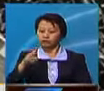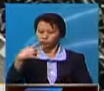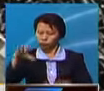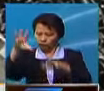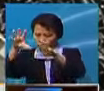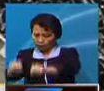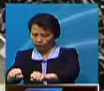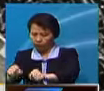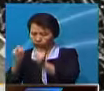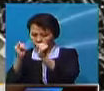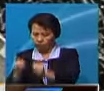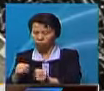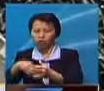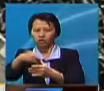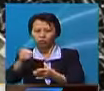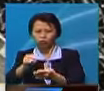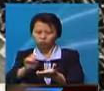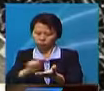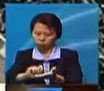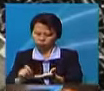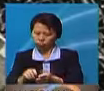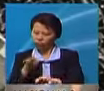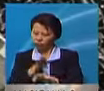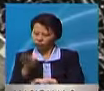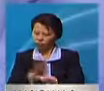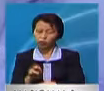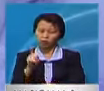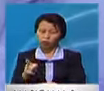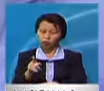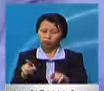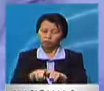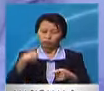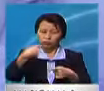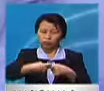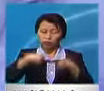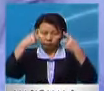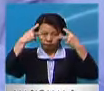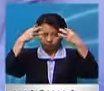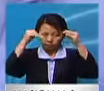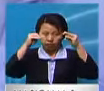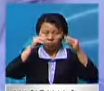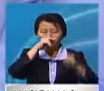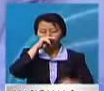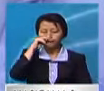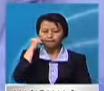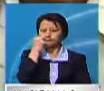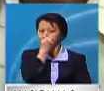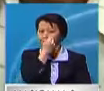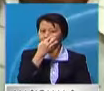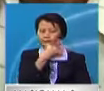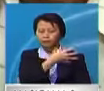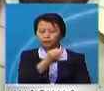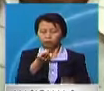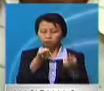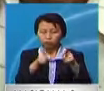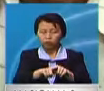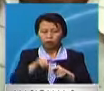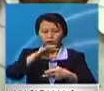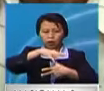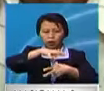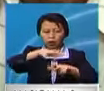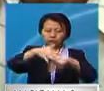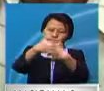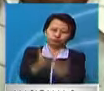menahan seorang individu yang mengeluarkan kenyataan berbaur fitnah yang mengaitkan Perdana Menteri Datuk Seri Najib Tun Razak dengan tragedi